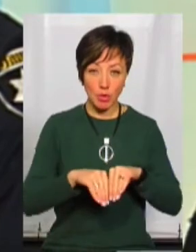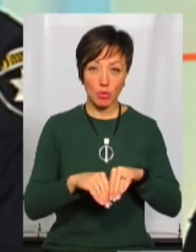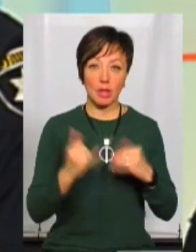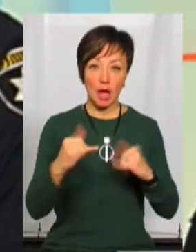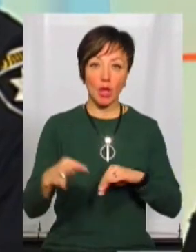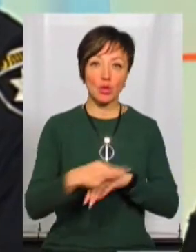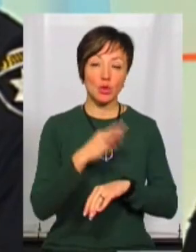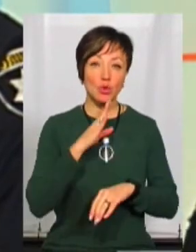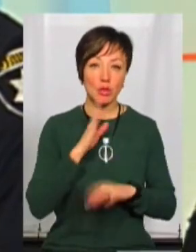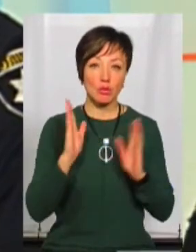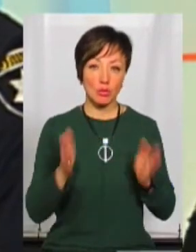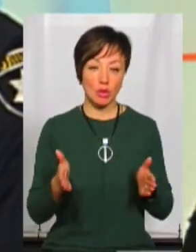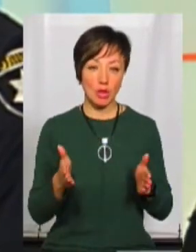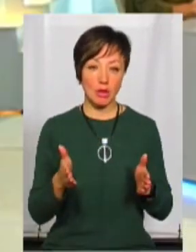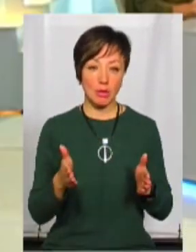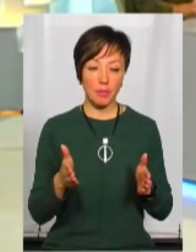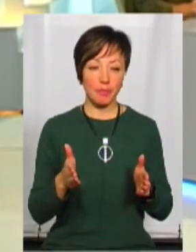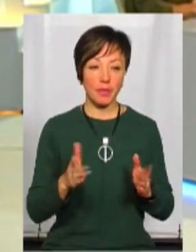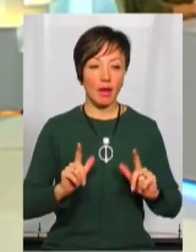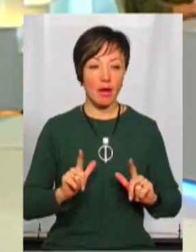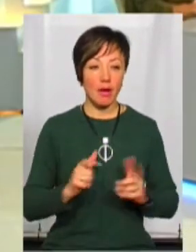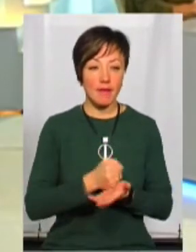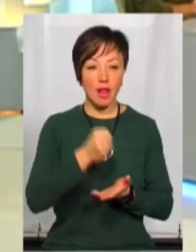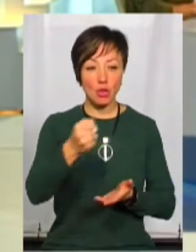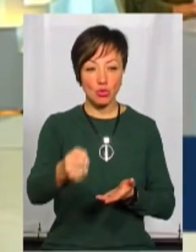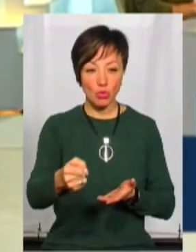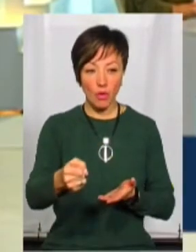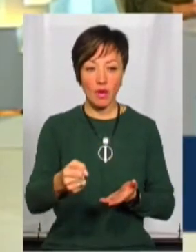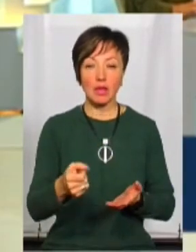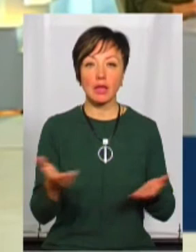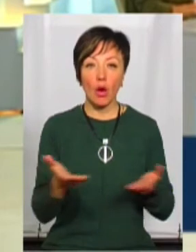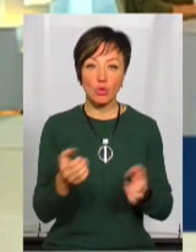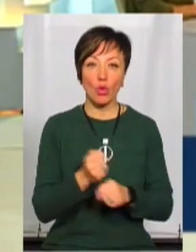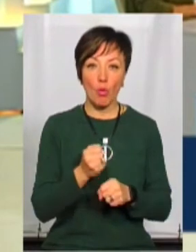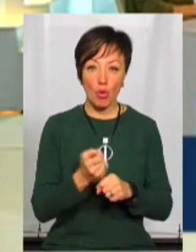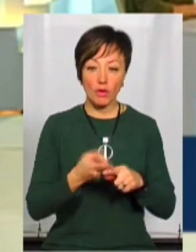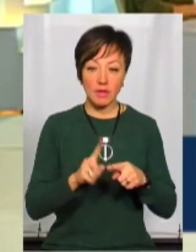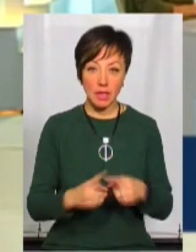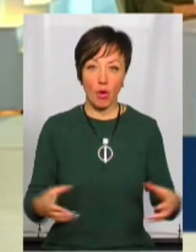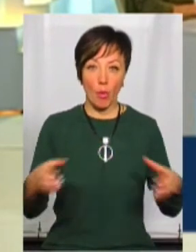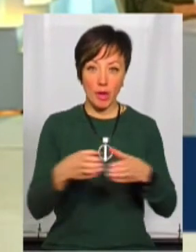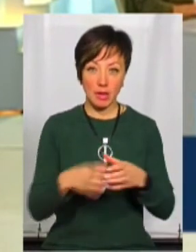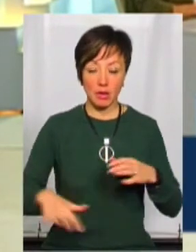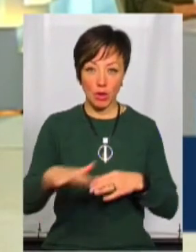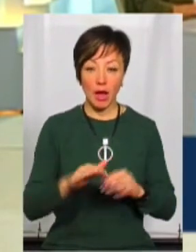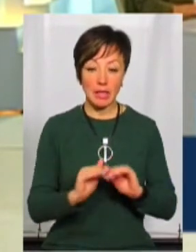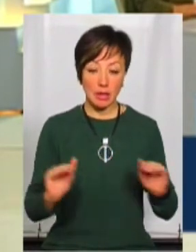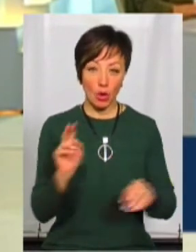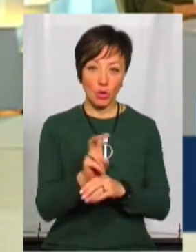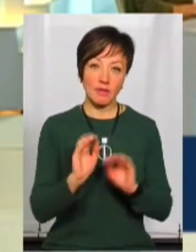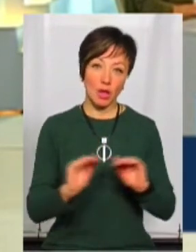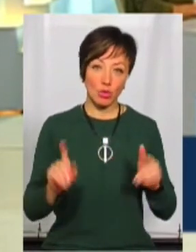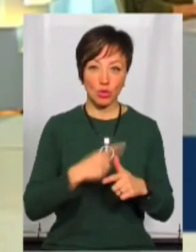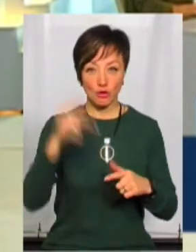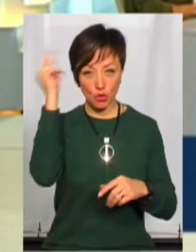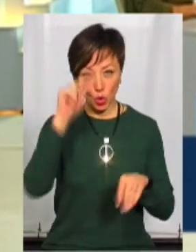дружини буде, скажімо, вона буде влаштована на певну якусь роботу в тій об'єднаній територіальній громаді, ну а діти будуть ходити в